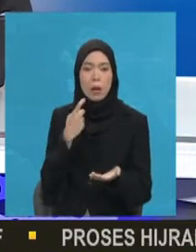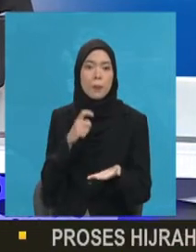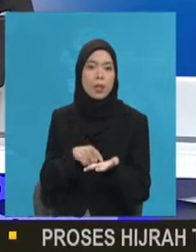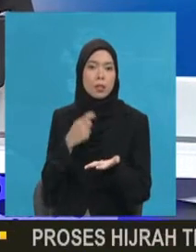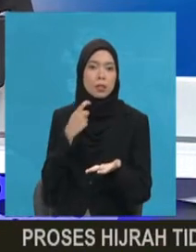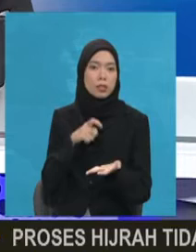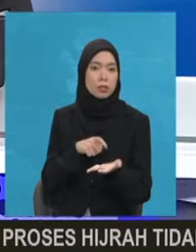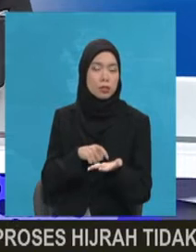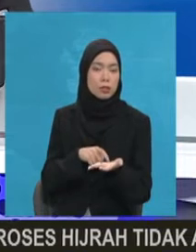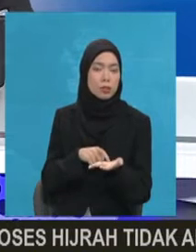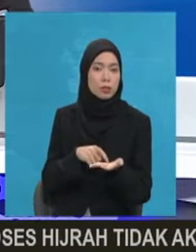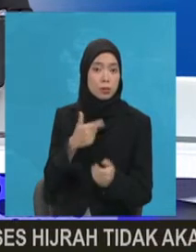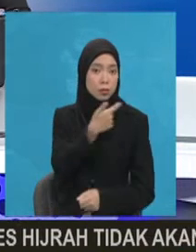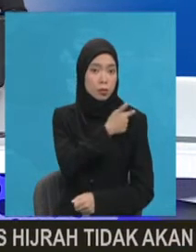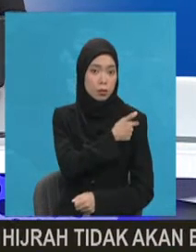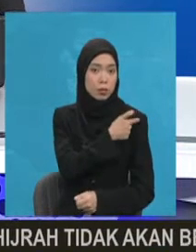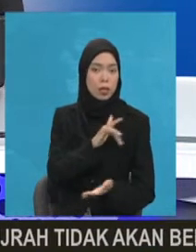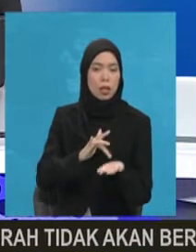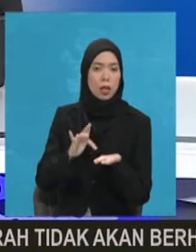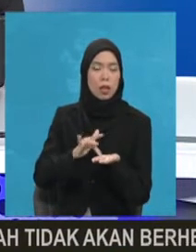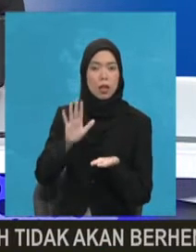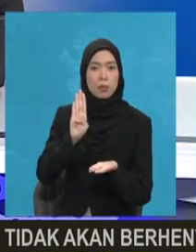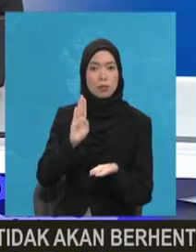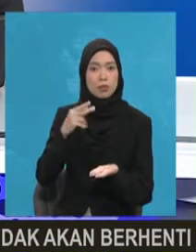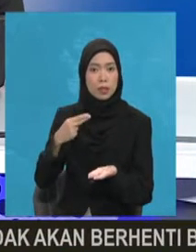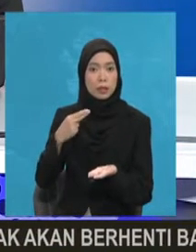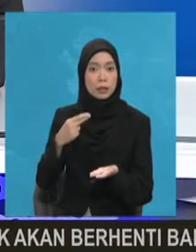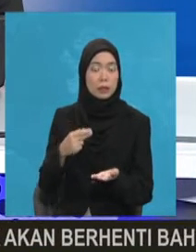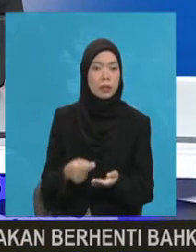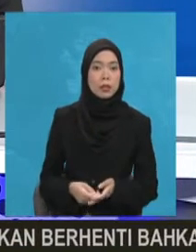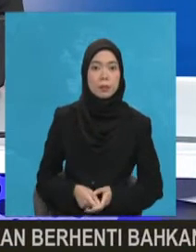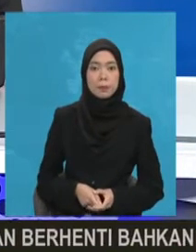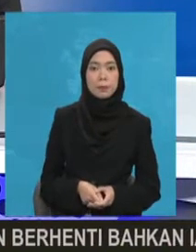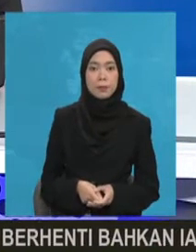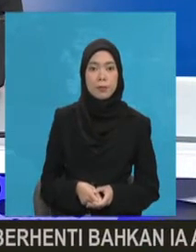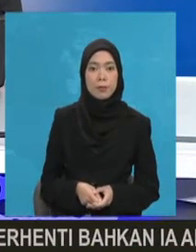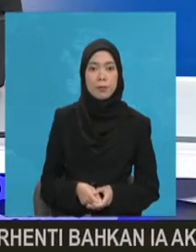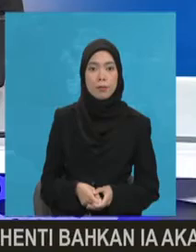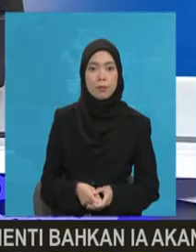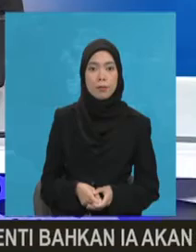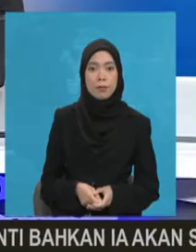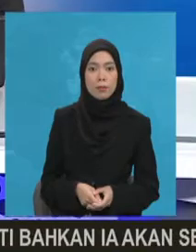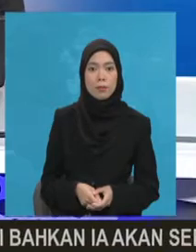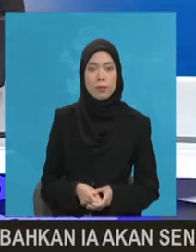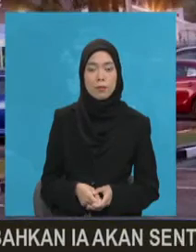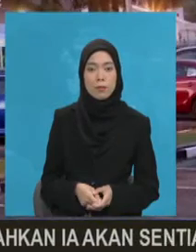slot suntikan Melalui aplikasi blueftp bagi pusat-pusat vaksinasi di negara ini